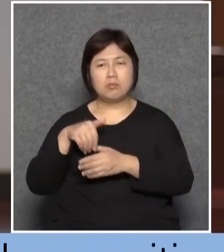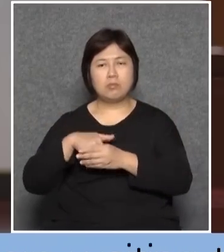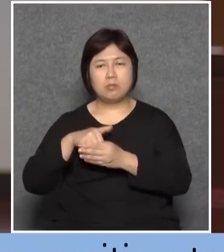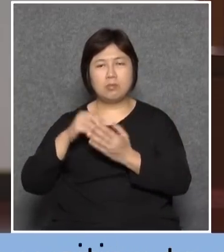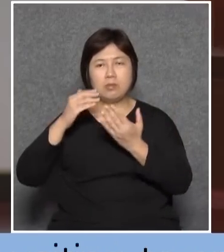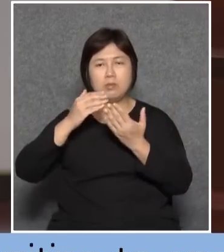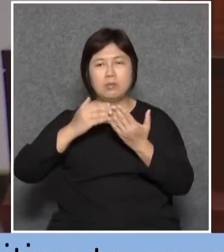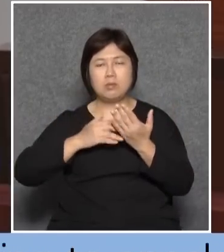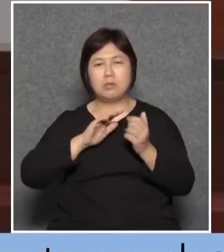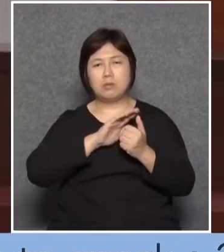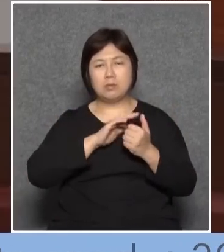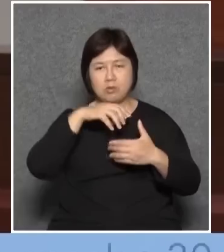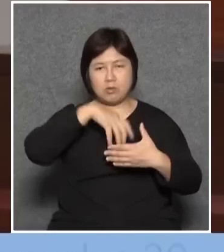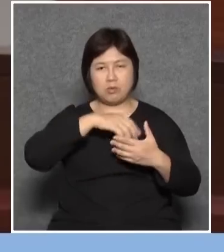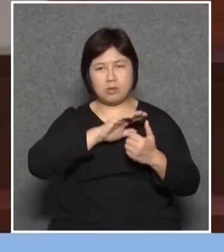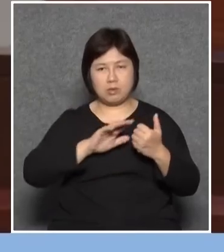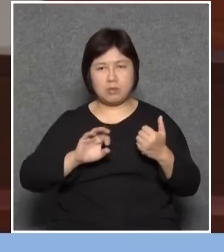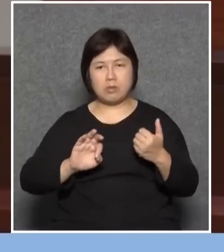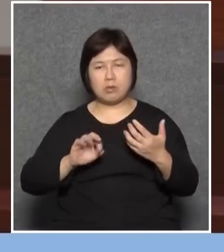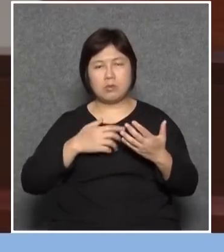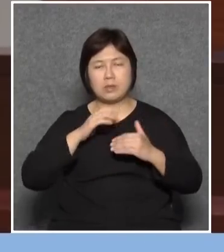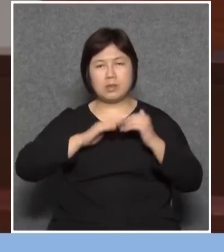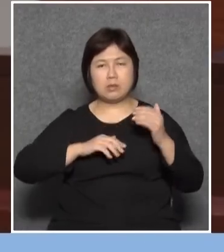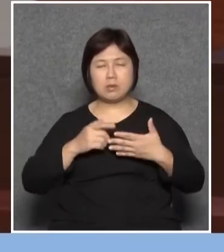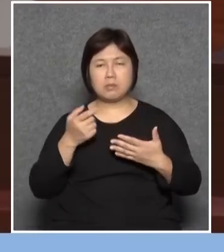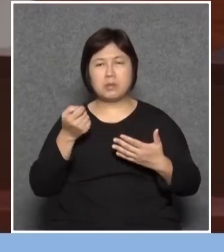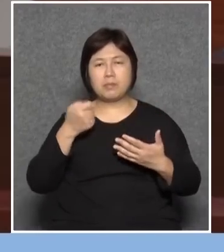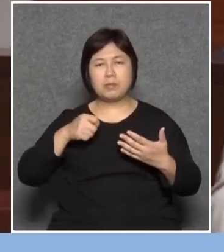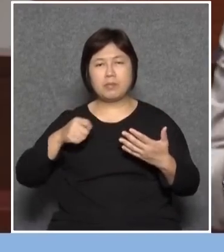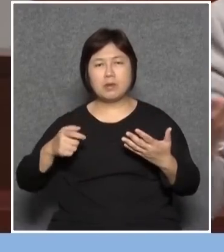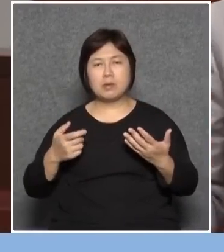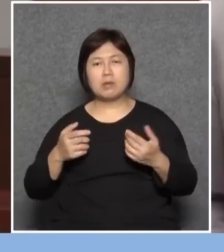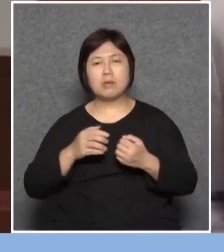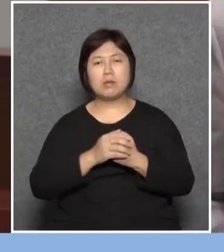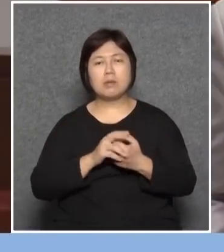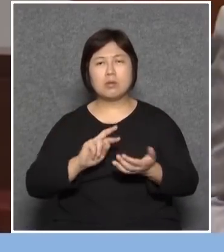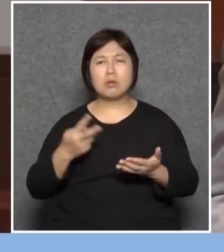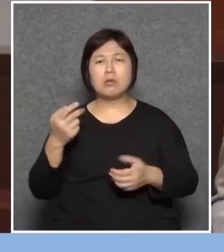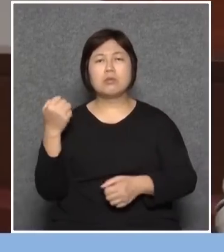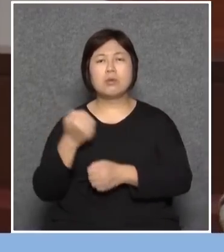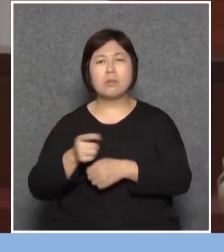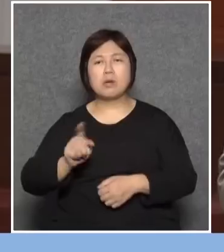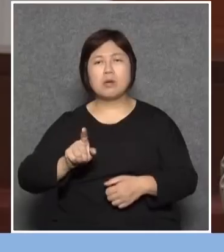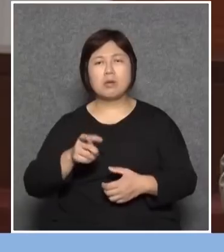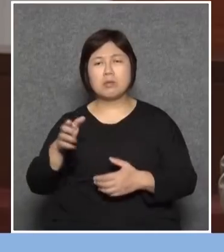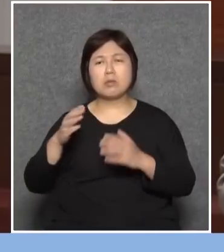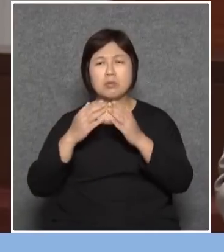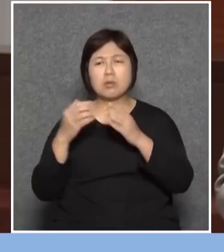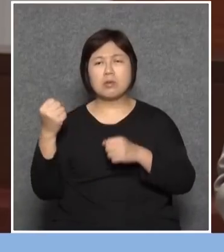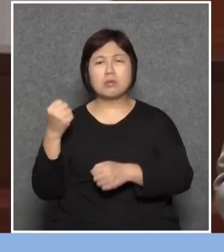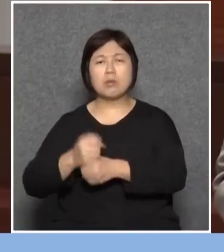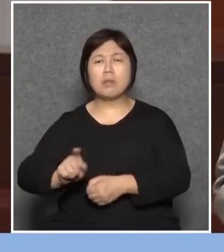度實質內容嘅一啲技術性好輕微嘅修訂。咁收嚟做咩啫？你做咩局長啫？係